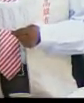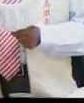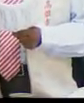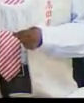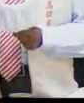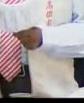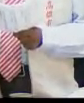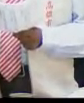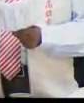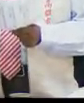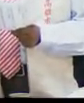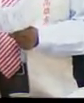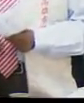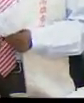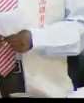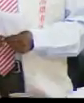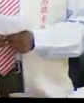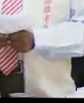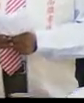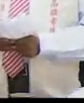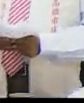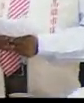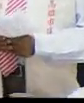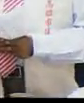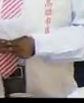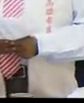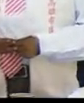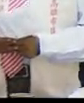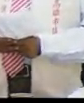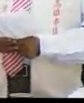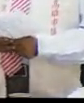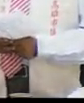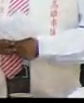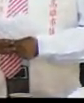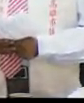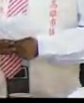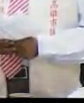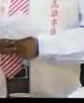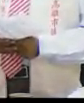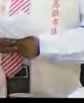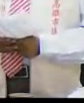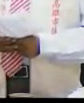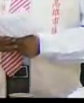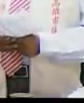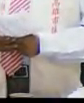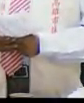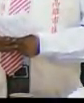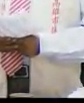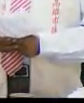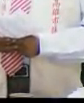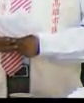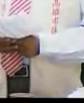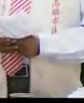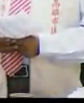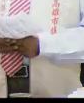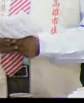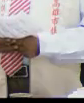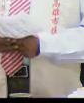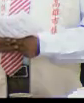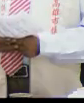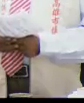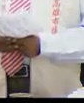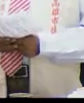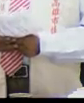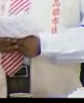好，请市长答复。 市长答复。 谢谢伊斯坦大议员哈。那我们来跟